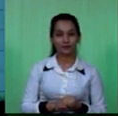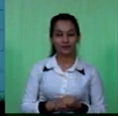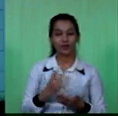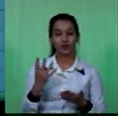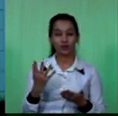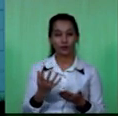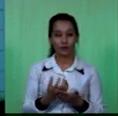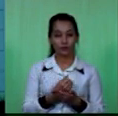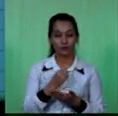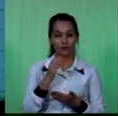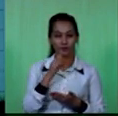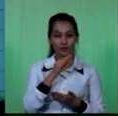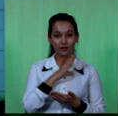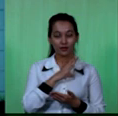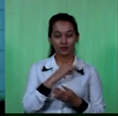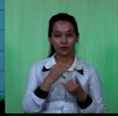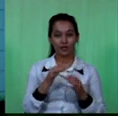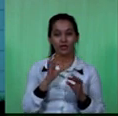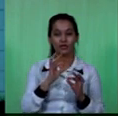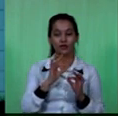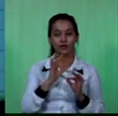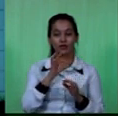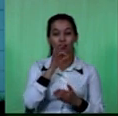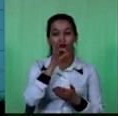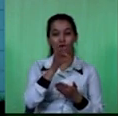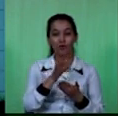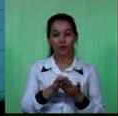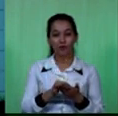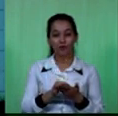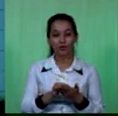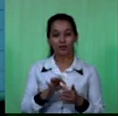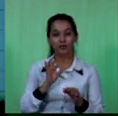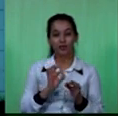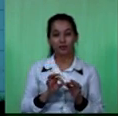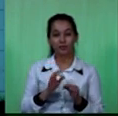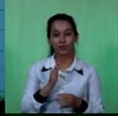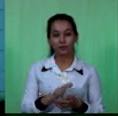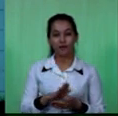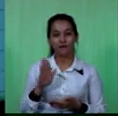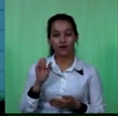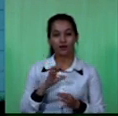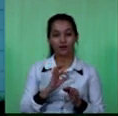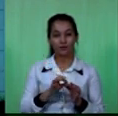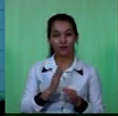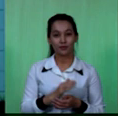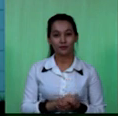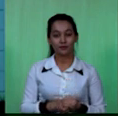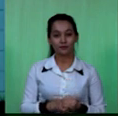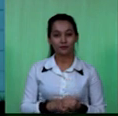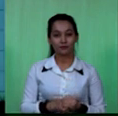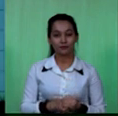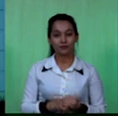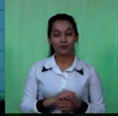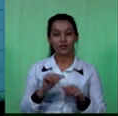Topishga ulgurgan bo'lsangiz, endi javobingizni diqqat bilan kuzating va tekshirib oling.